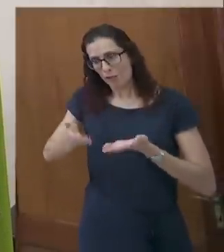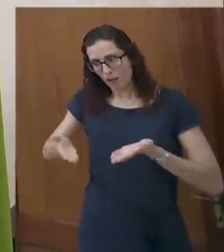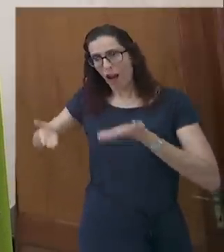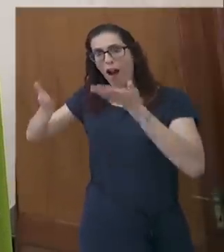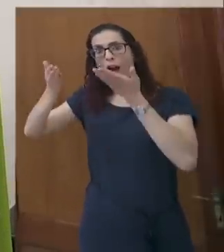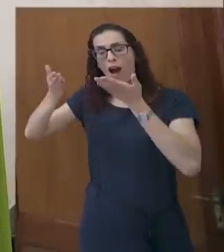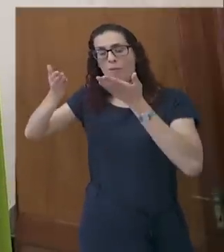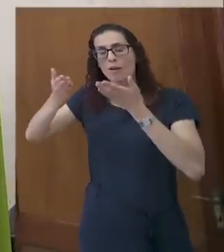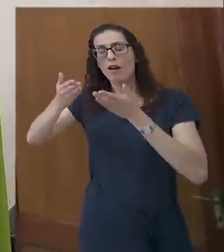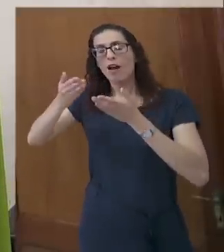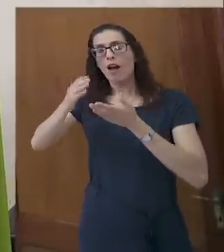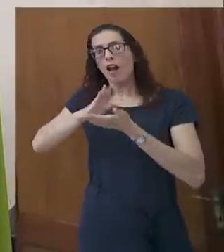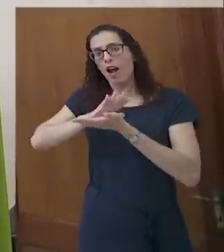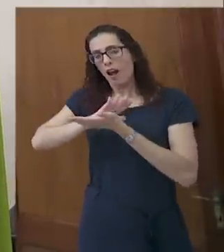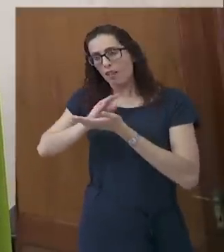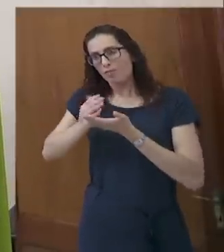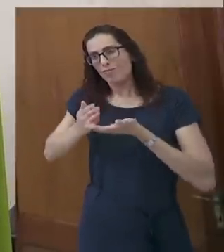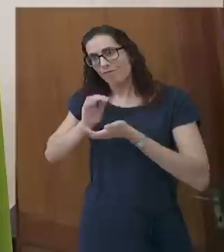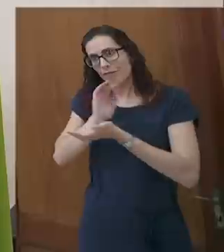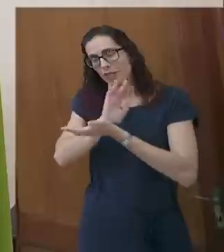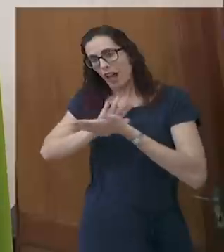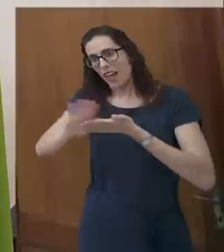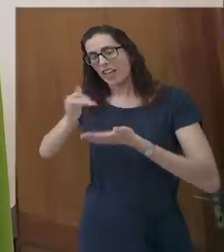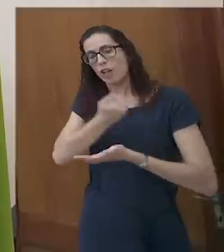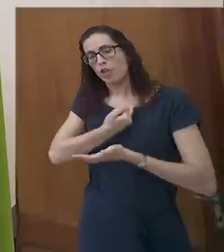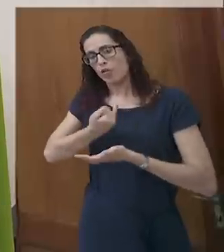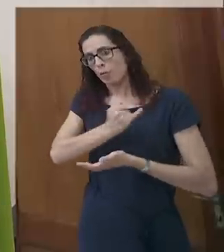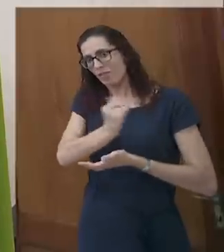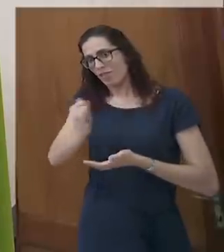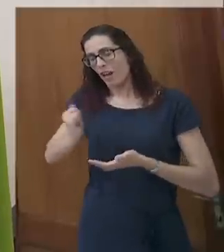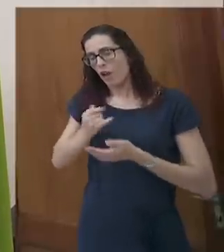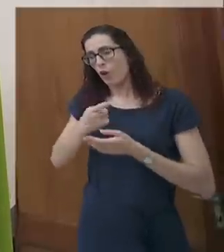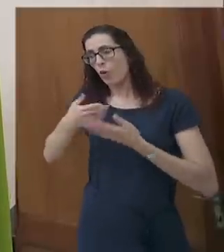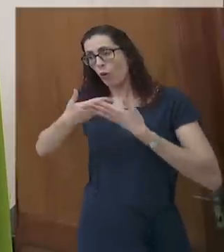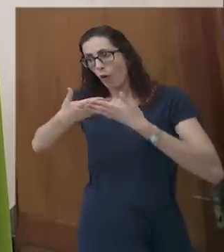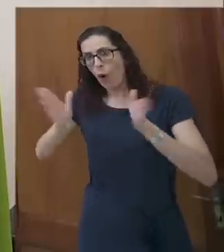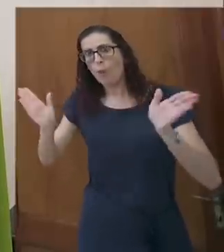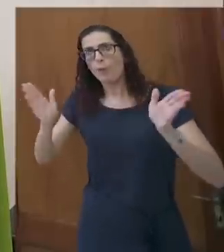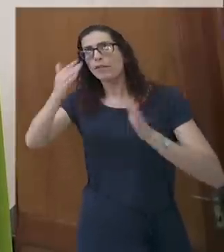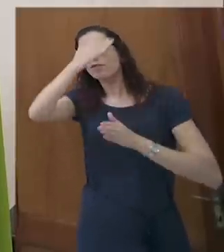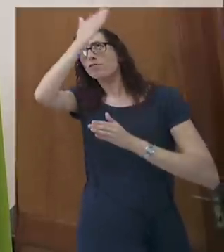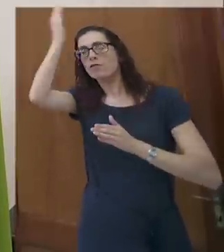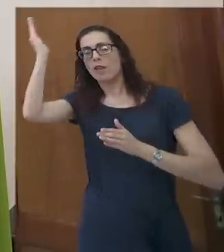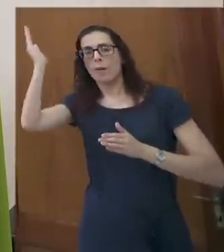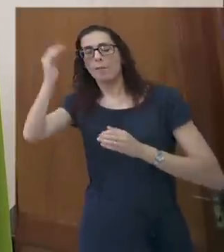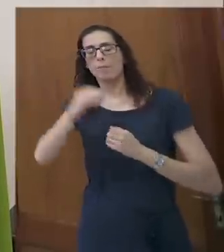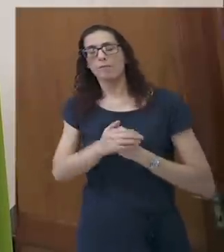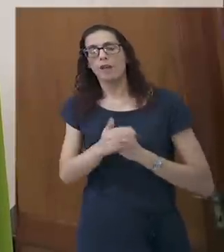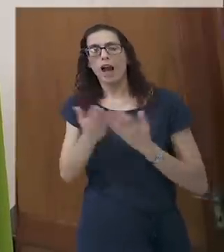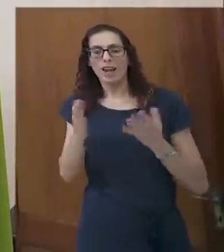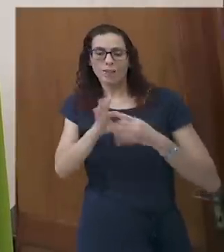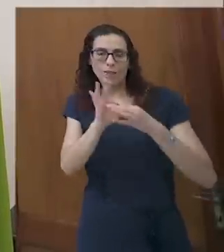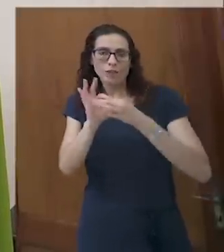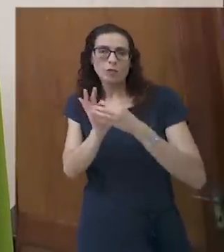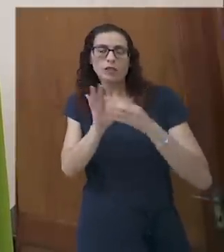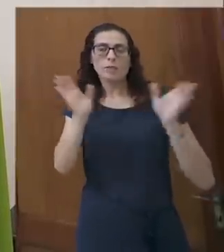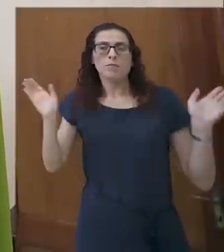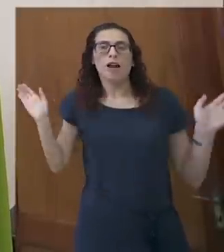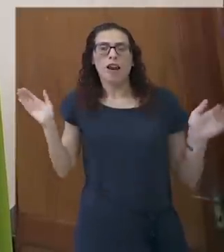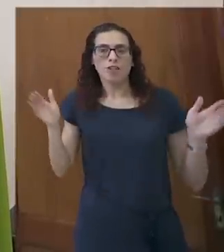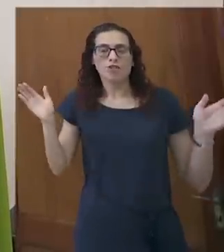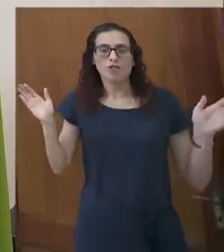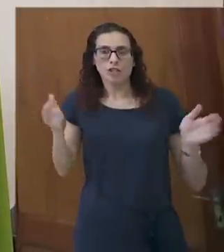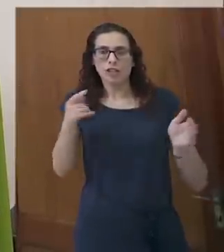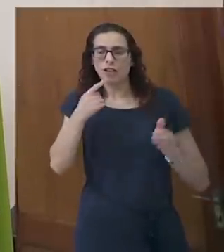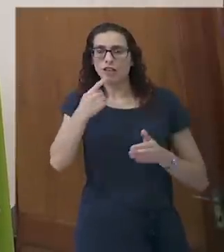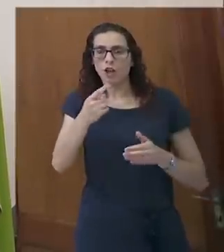tiegħu fil-lemmin tiegħek missier fetħilna il-bibien tas-sema. Għalhekk flimkien ma nantx il-qaddisin kollha ntennulek l-inwa ta'